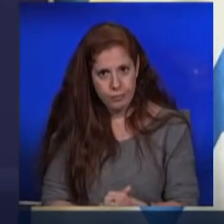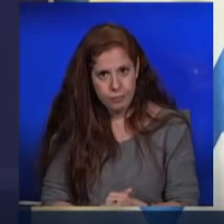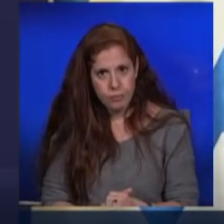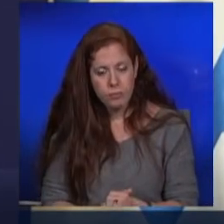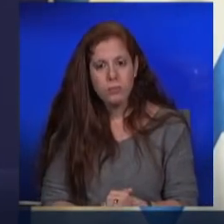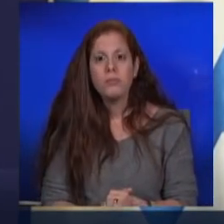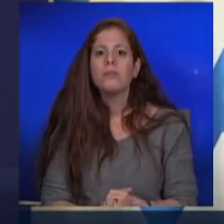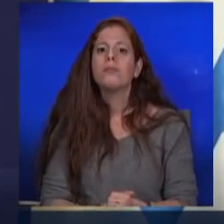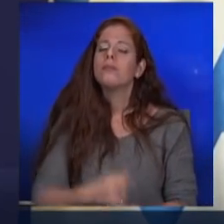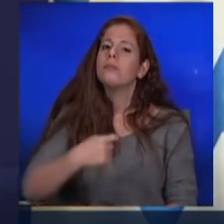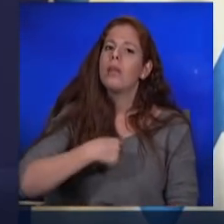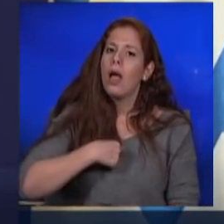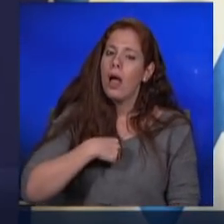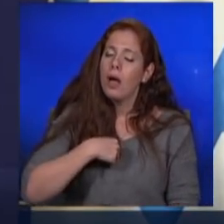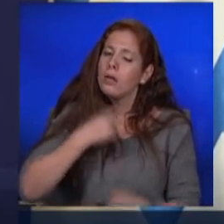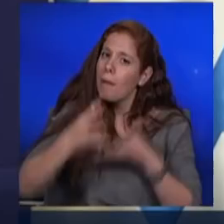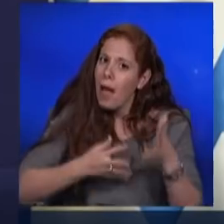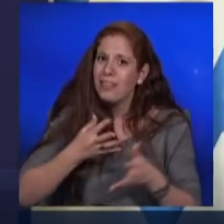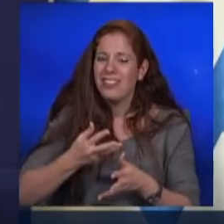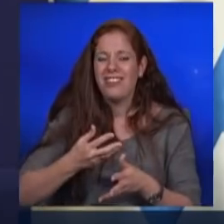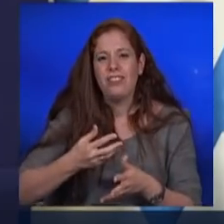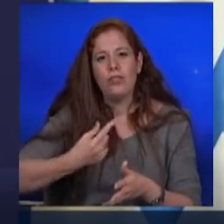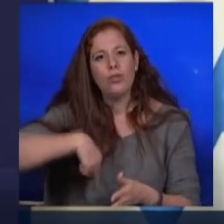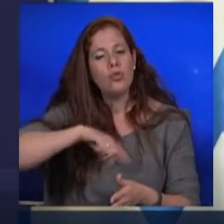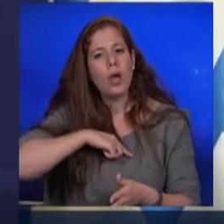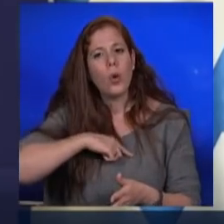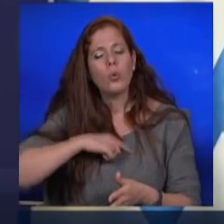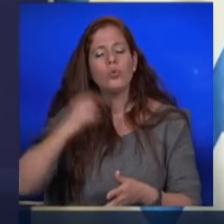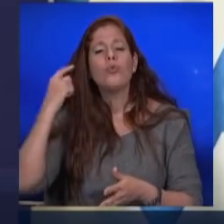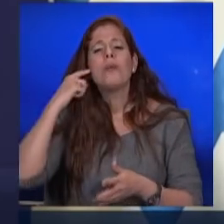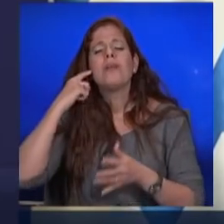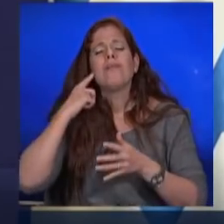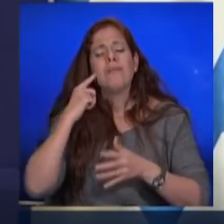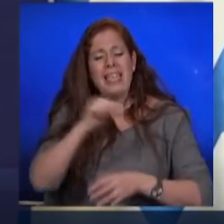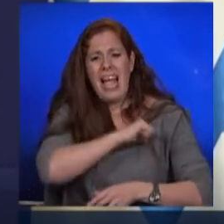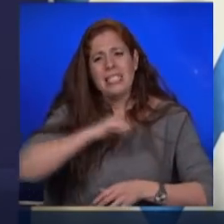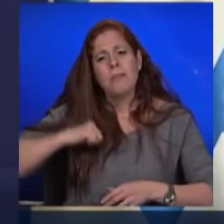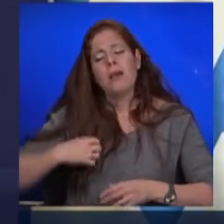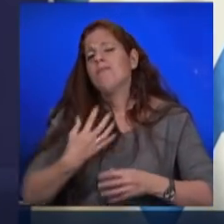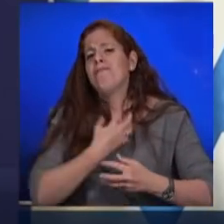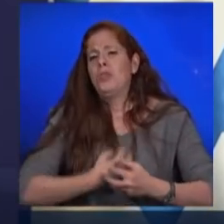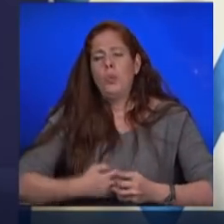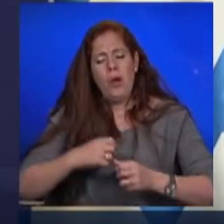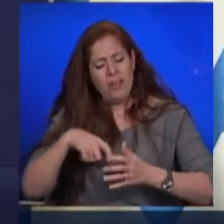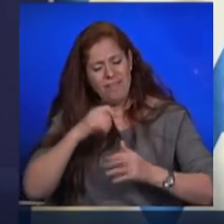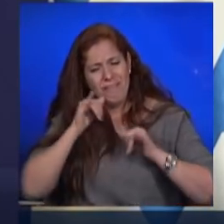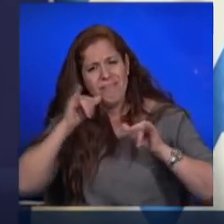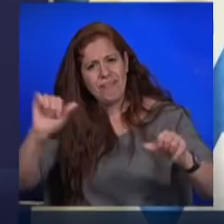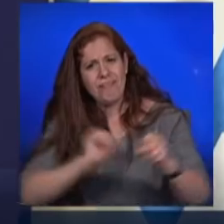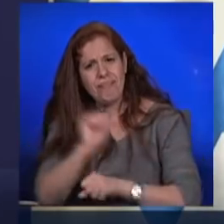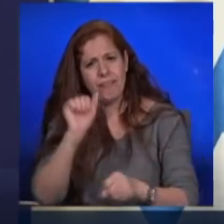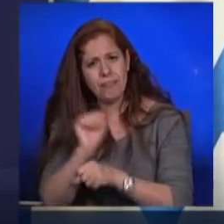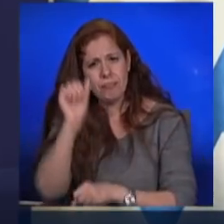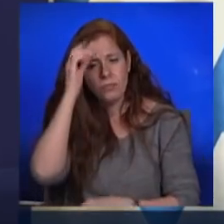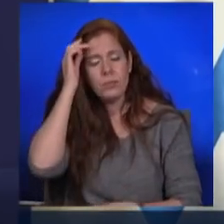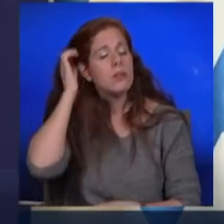אני אמרתי שאנחנו שומעים את הזעקה של העצמאים, ואנחנו מתקנים. למשל, אפשר